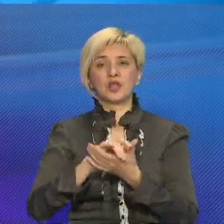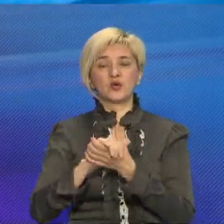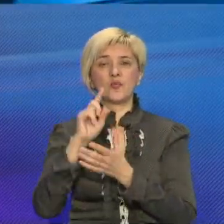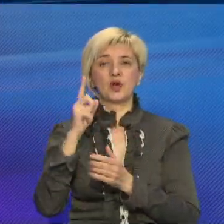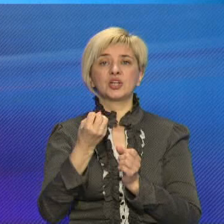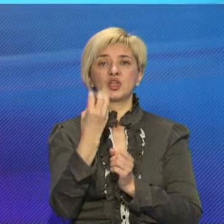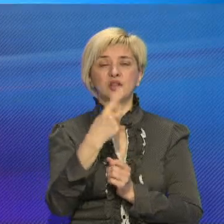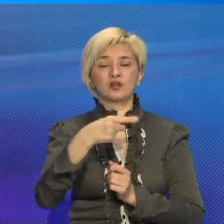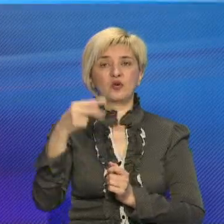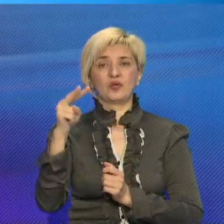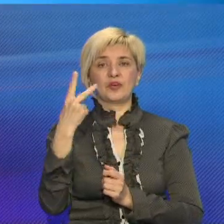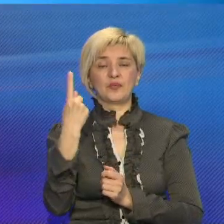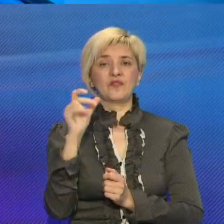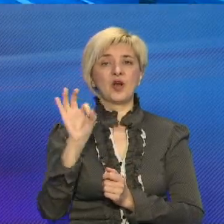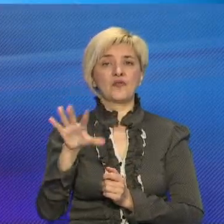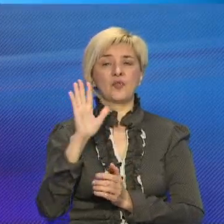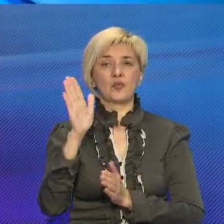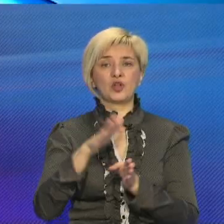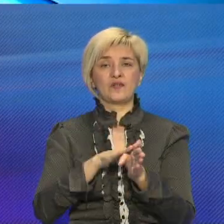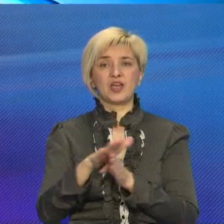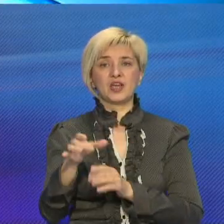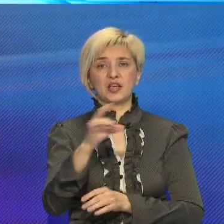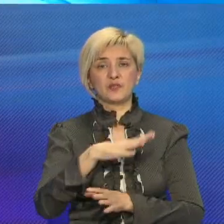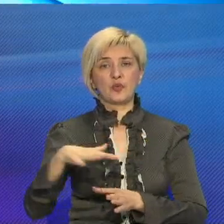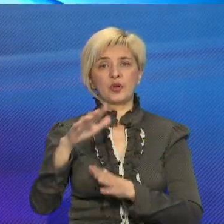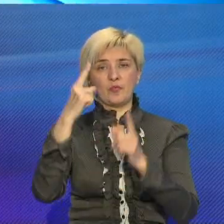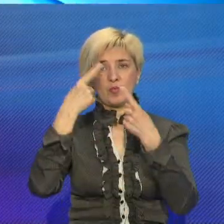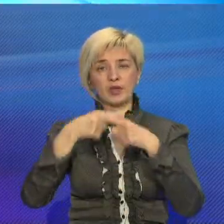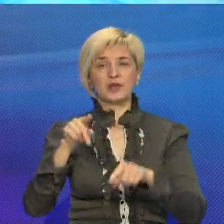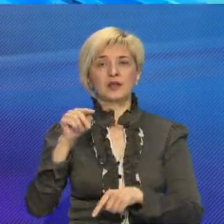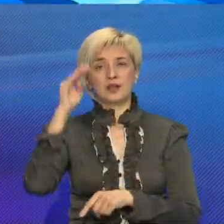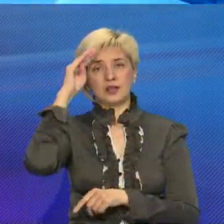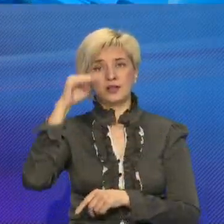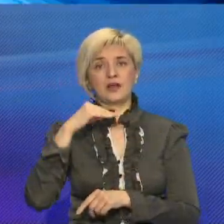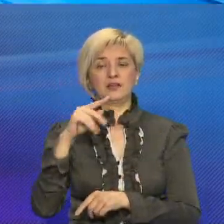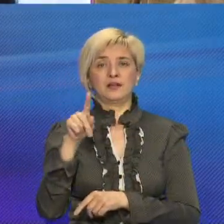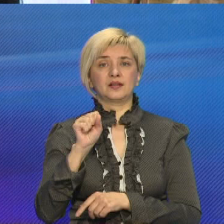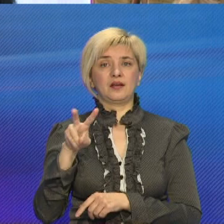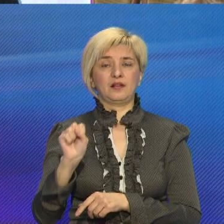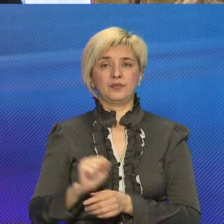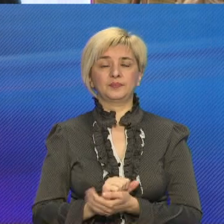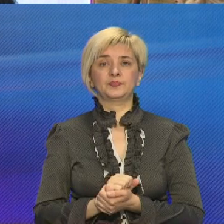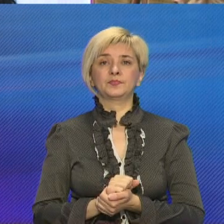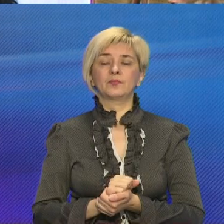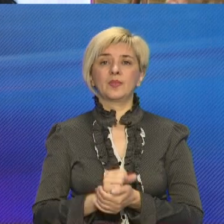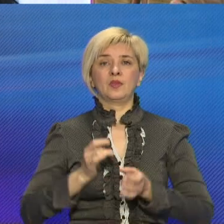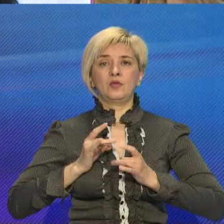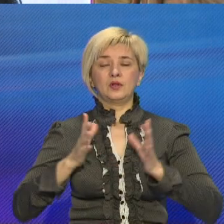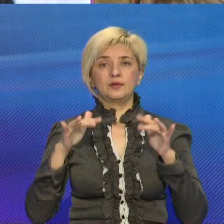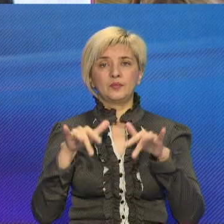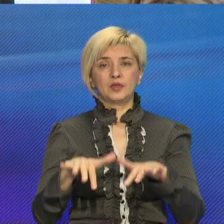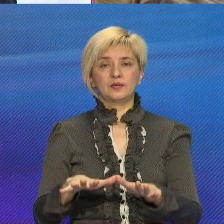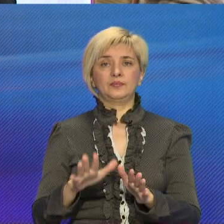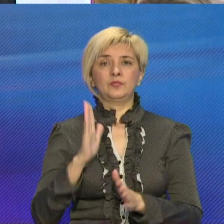по 21 кастрычника будет реализованный республиканский проект «Тата Зала». Урочистые мероприятия и